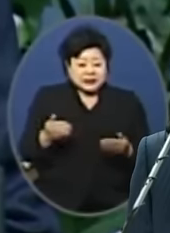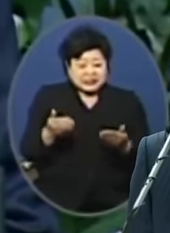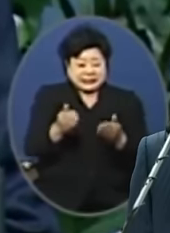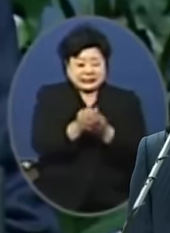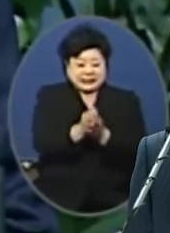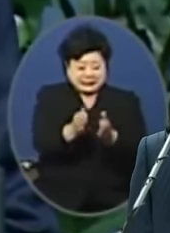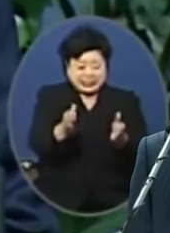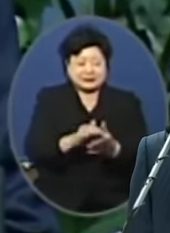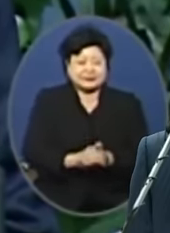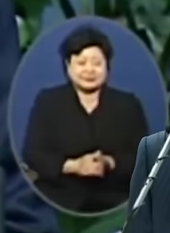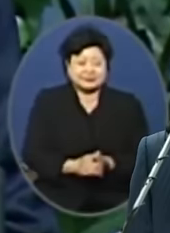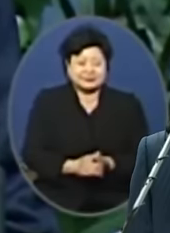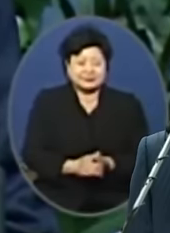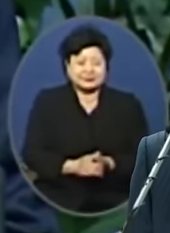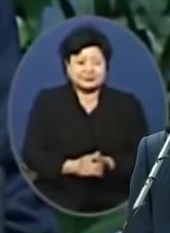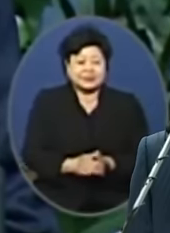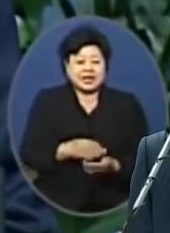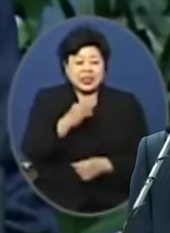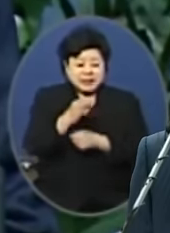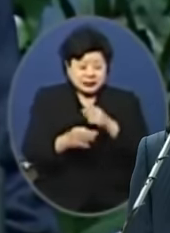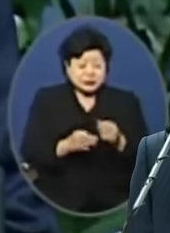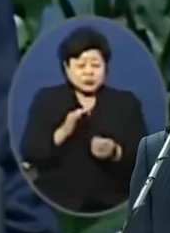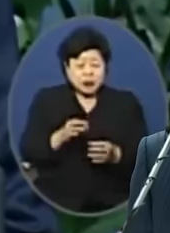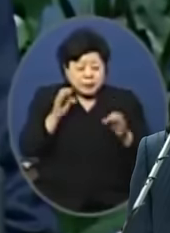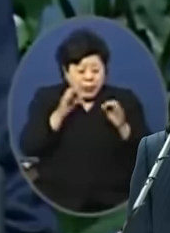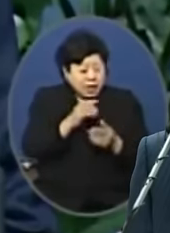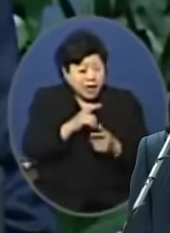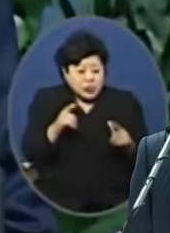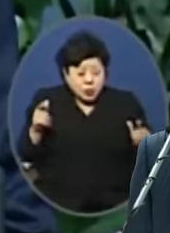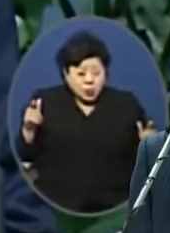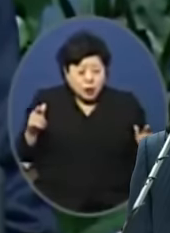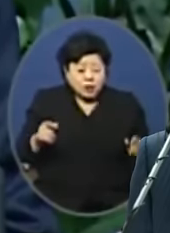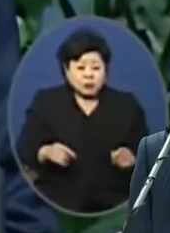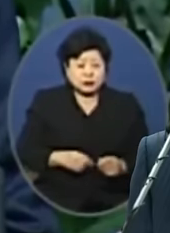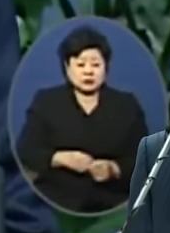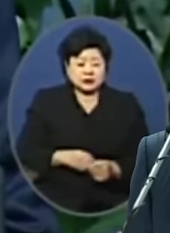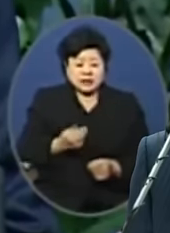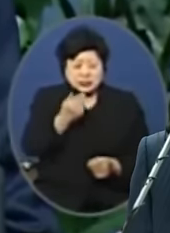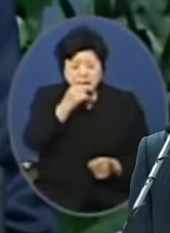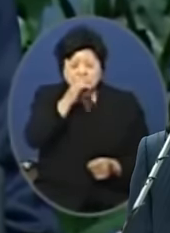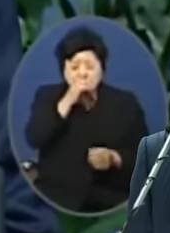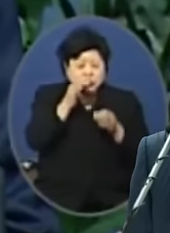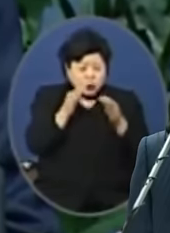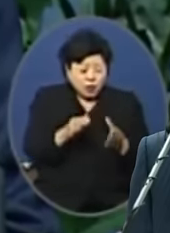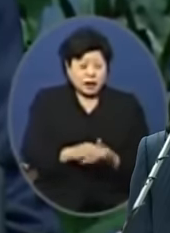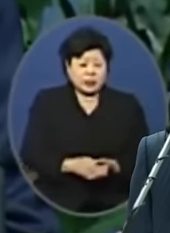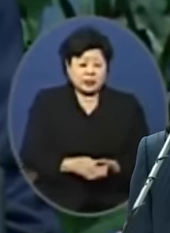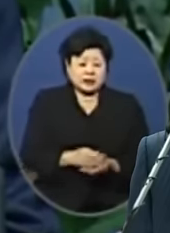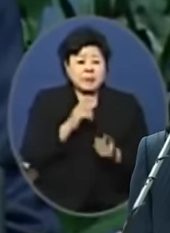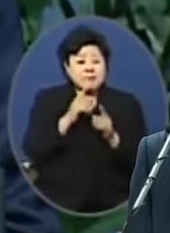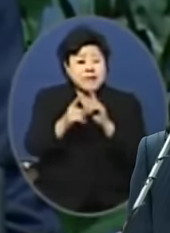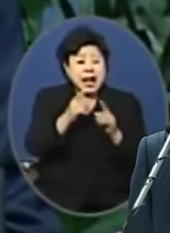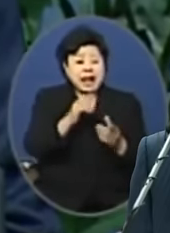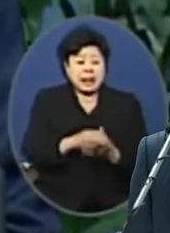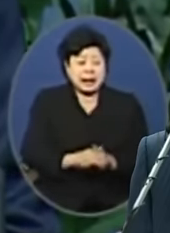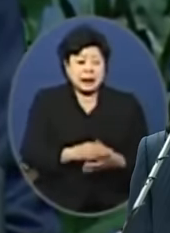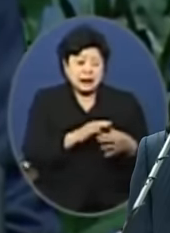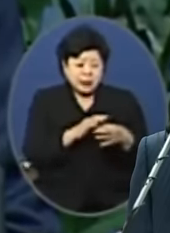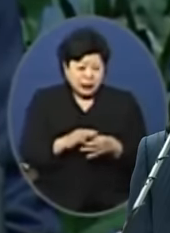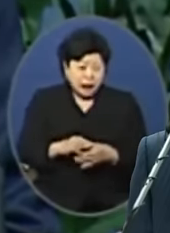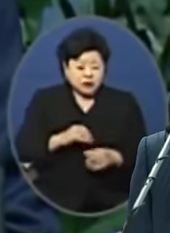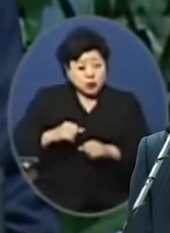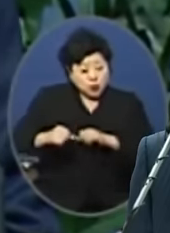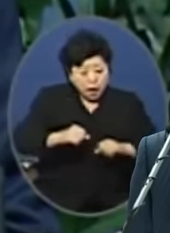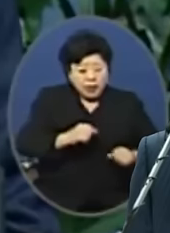것입니다. 10년 만에 없어지는 것이 아닙니다. 그 사람의 생명이 있을 동안에 그 말이 역사를